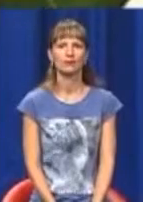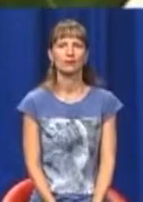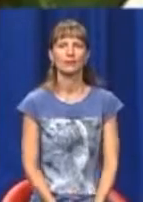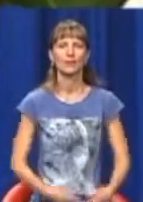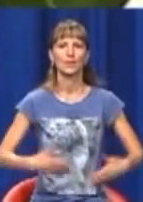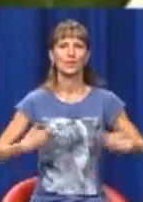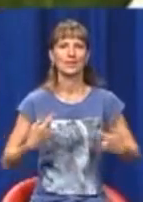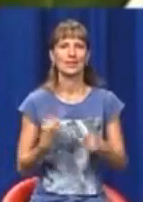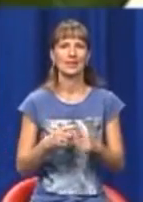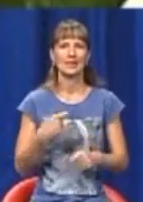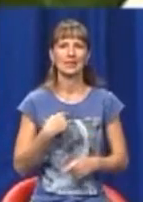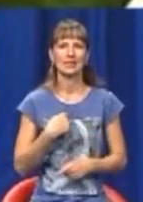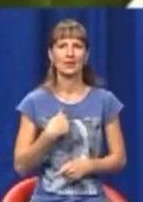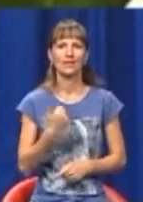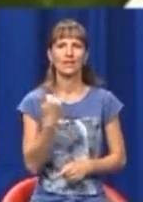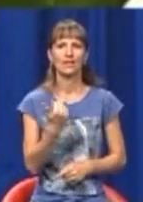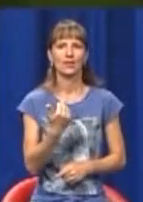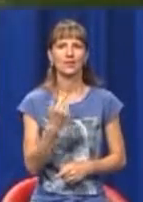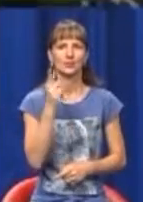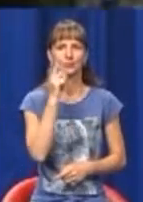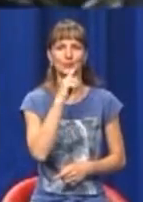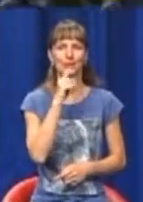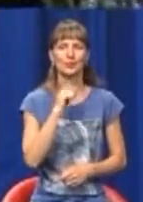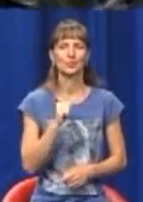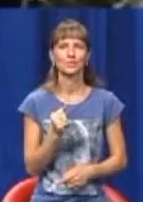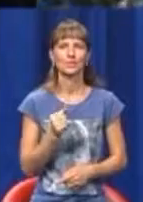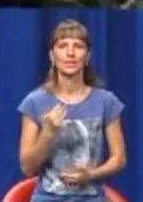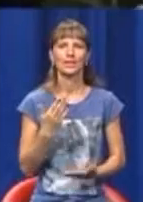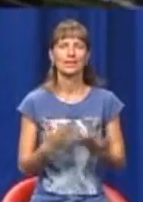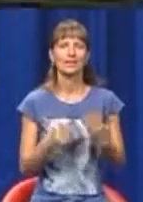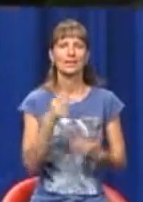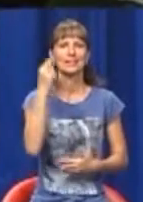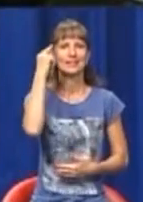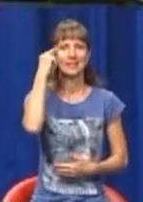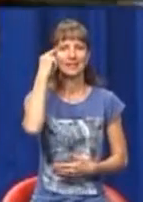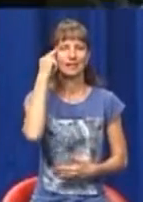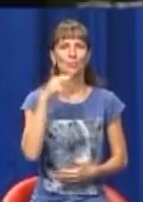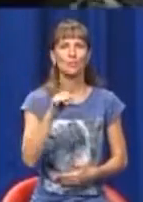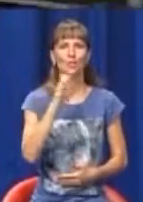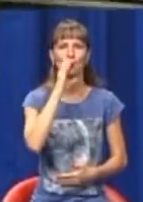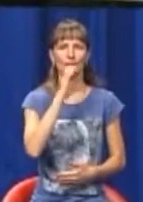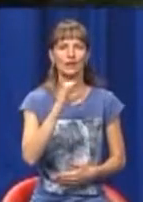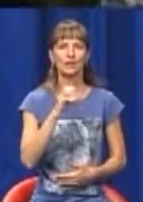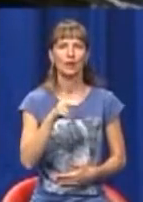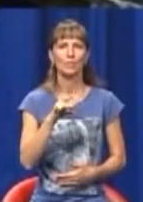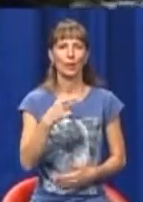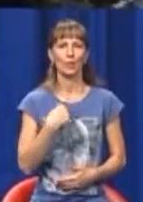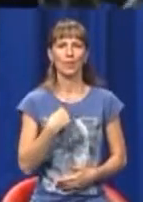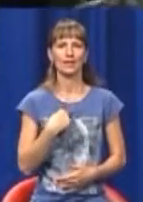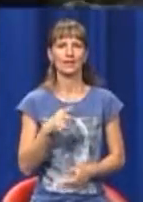Привіт! Це я, ваш малий вовчик. А що ви знаєте про вовків? Ну, тобто, про